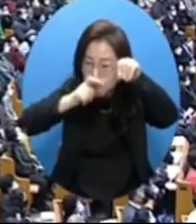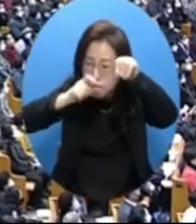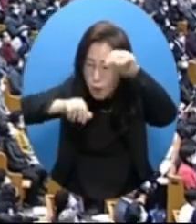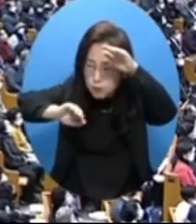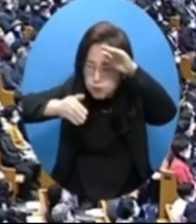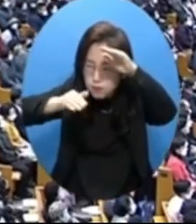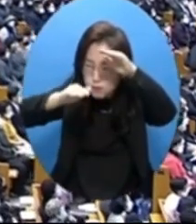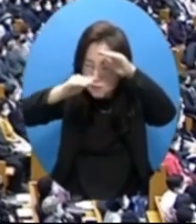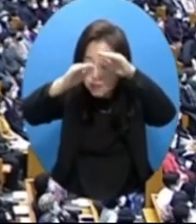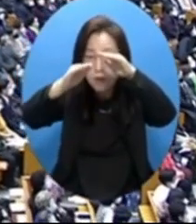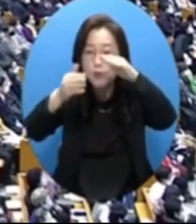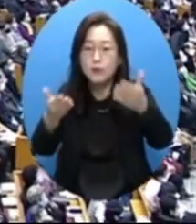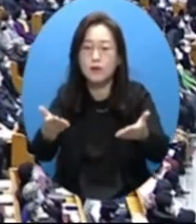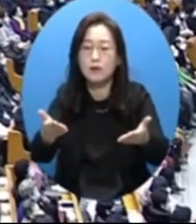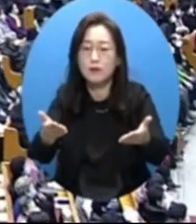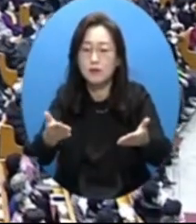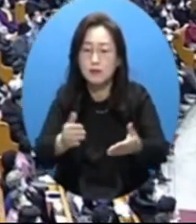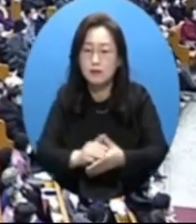이젠